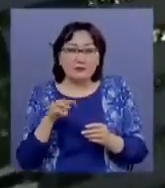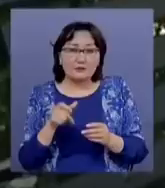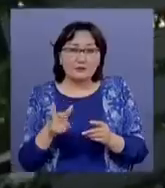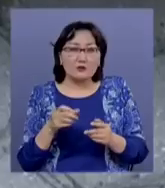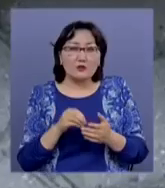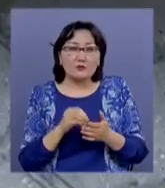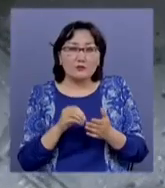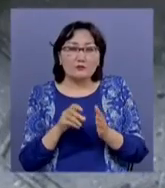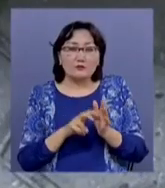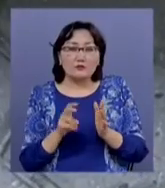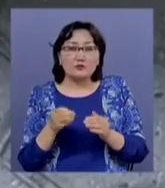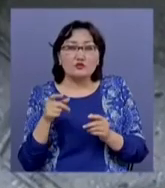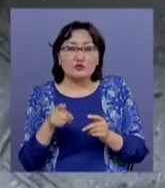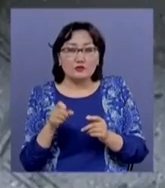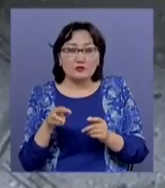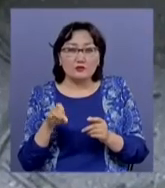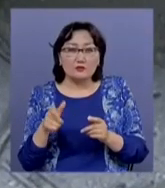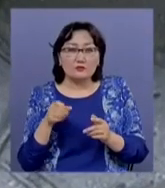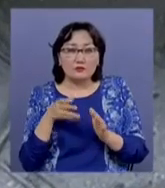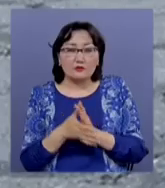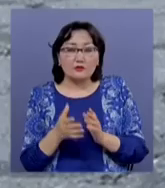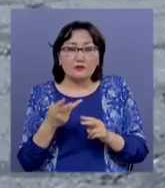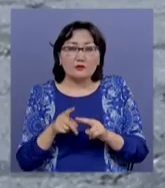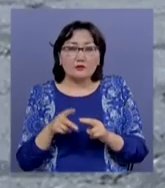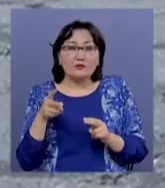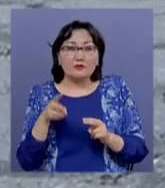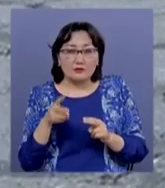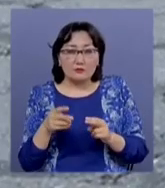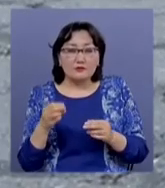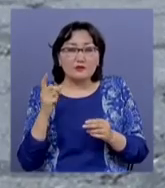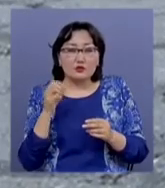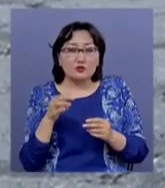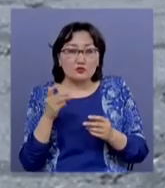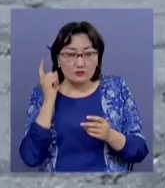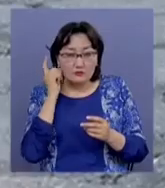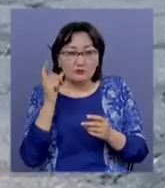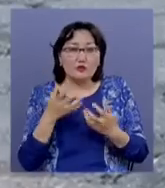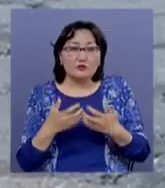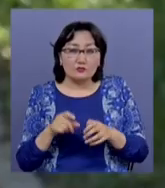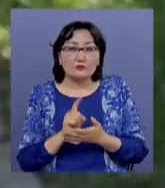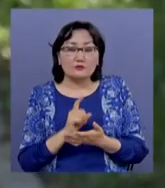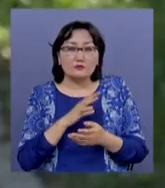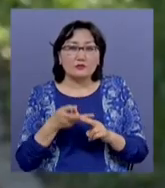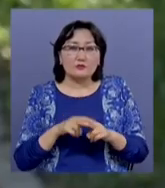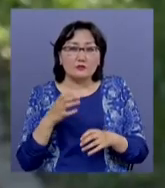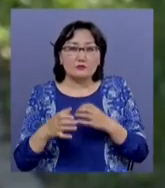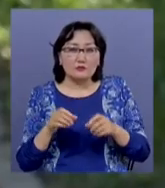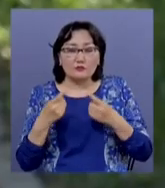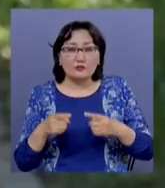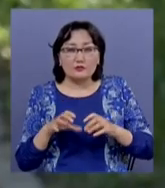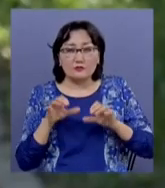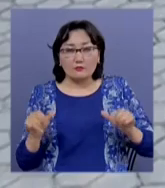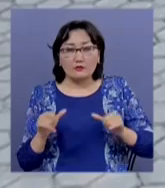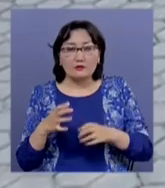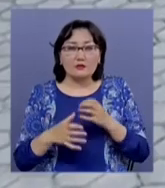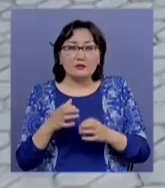шешу үшін 100 теңгеңізді жұмсайсыз. Бірақ шотыңызда кем дегенде 2000 теңге болуы шарт. Әлемдік тәжірибеге сүйенсек, бұл өзге дамыған қалалардағы